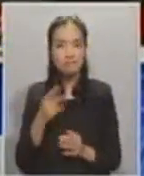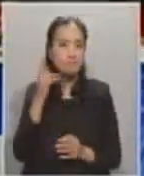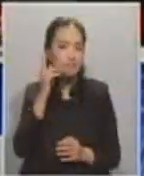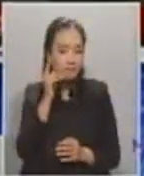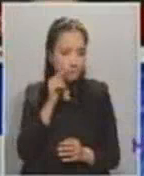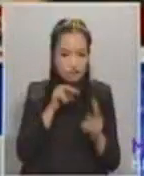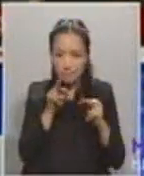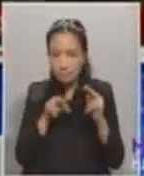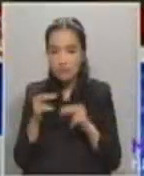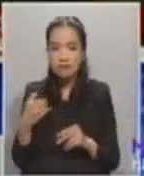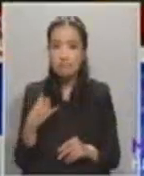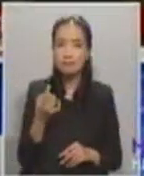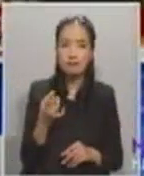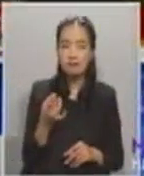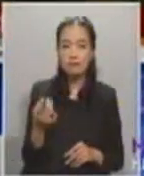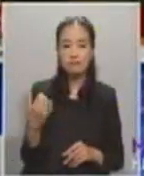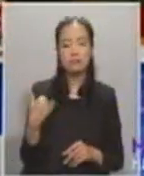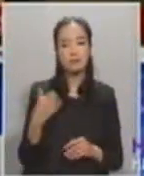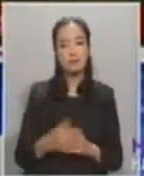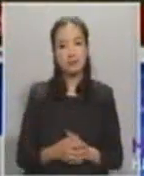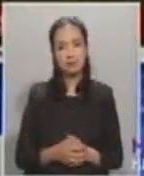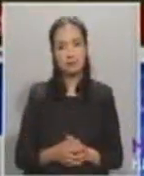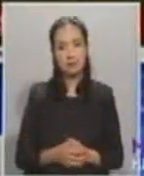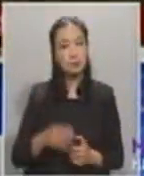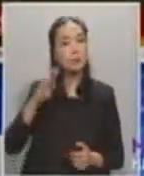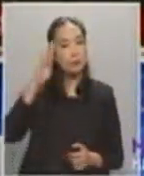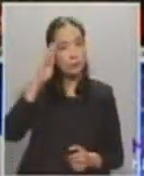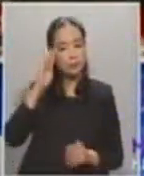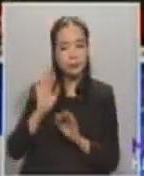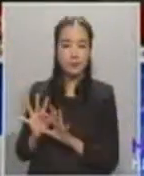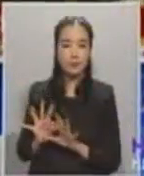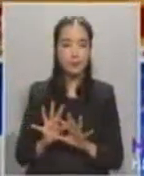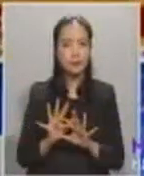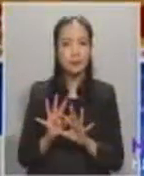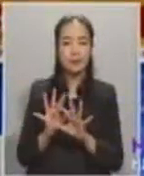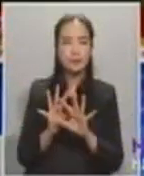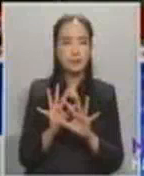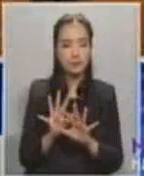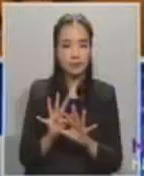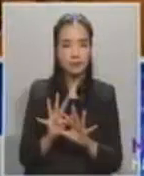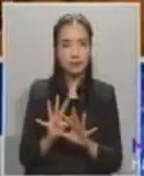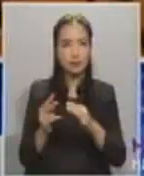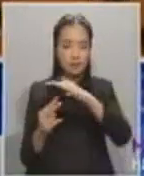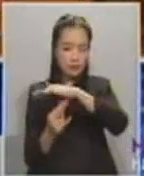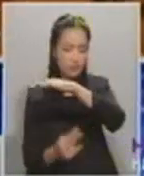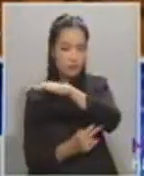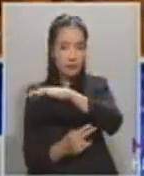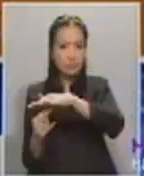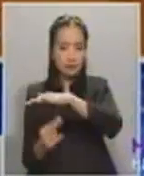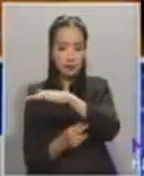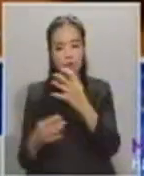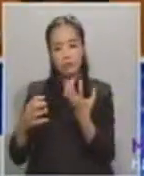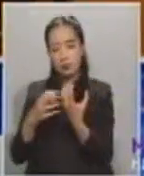วกันนะครับว่ามันจะมีอะไรหรือเพราะว่ามีทหารออกมาปิดสนามแอมปิดสะพานข ้ ามระหว่างยุโร